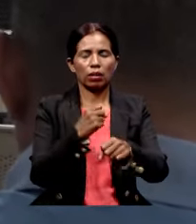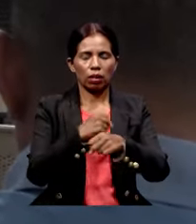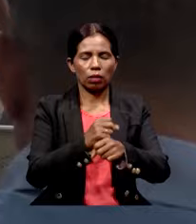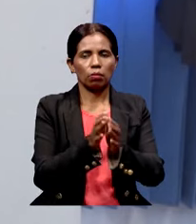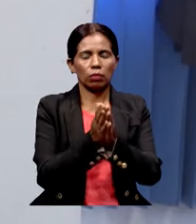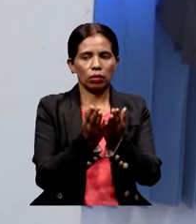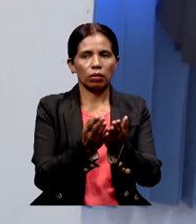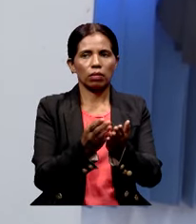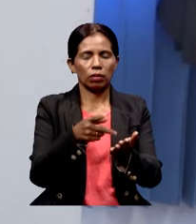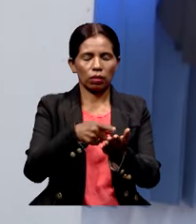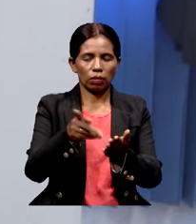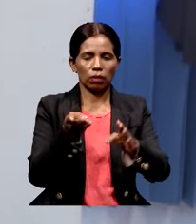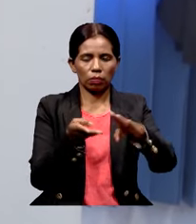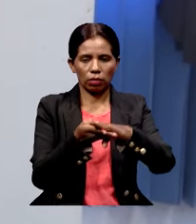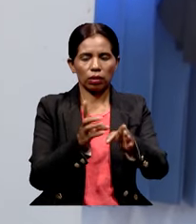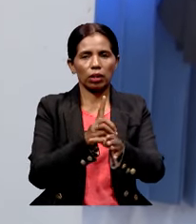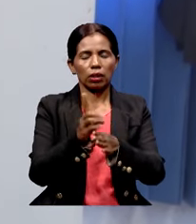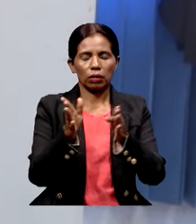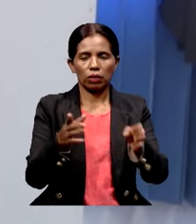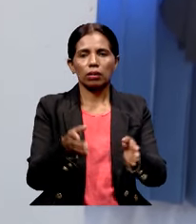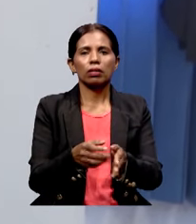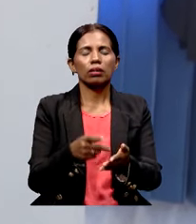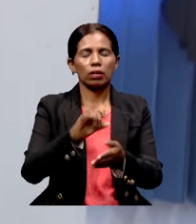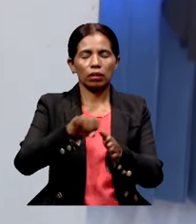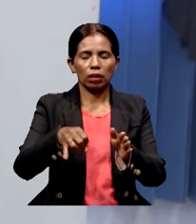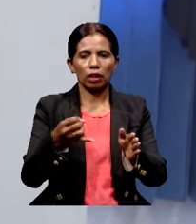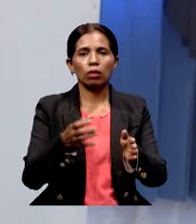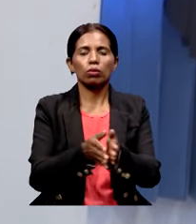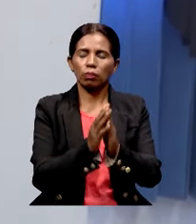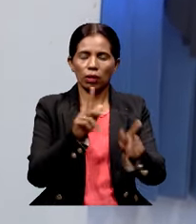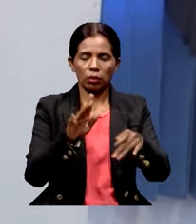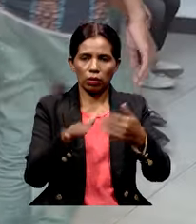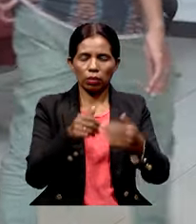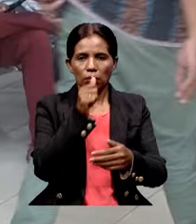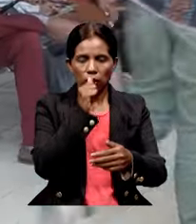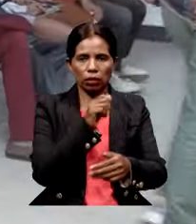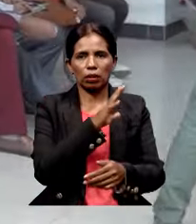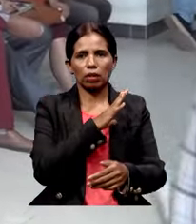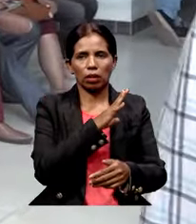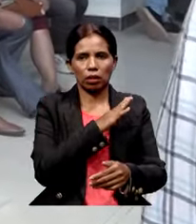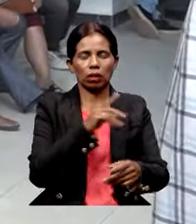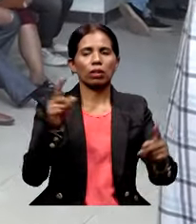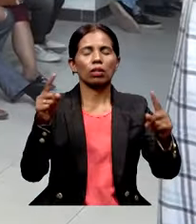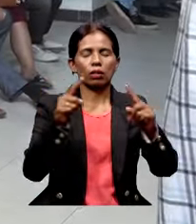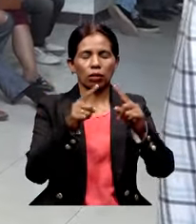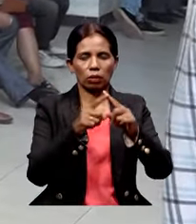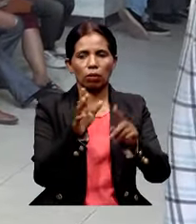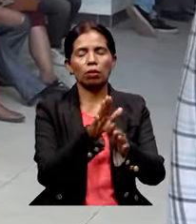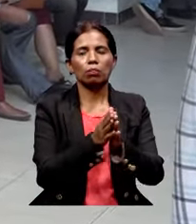no selona iha banku. Direktur jeral ne husuba beneficiario sira atau pasensia hodihein to stok pasaporte fong